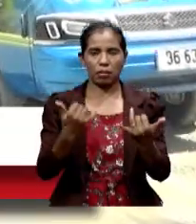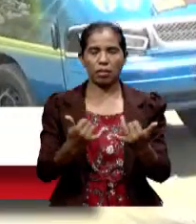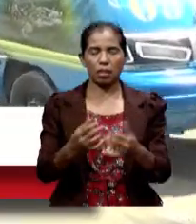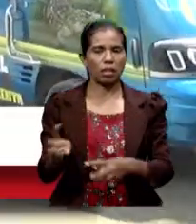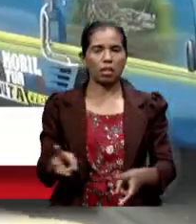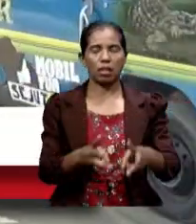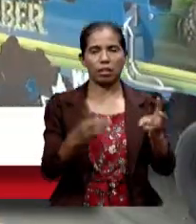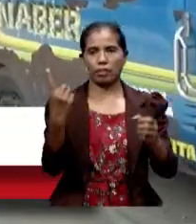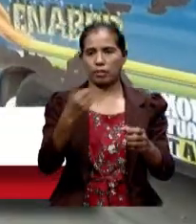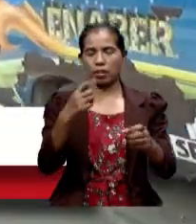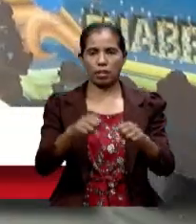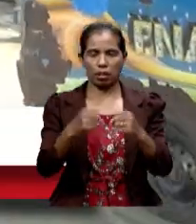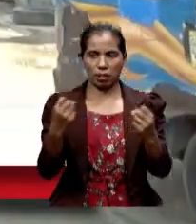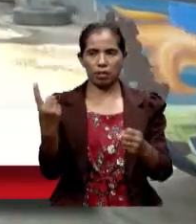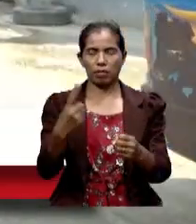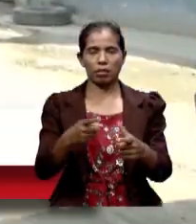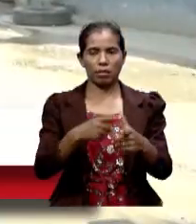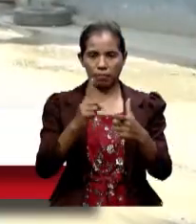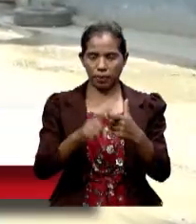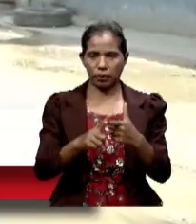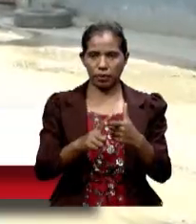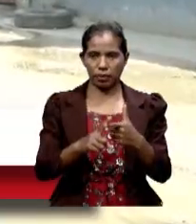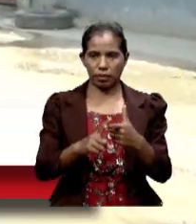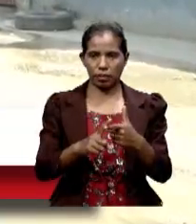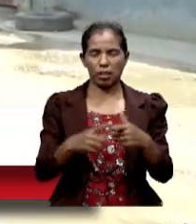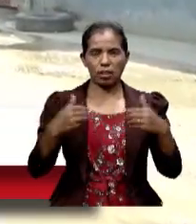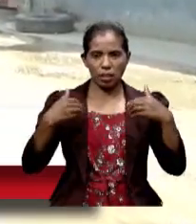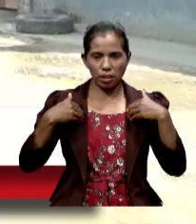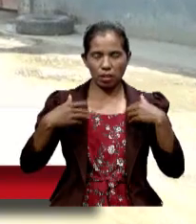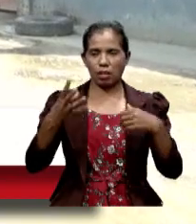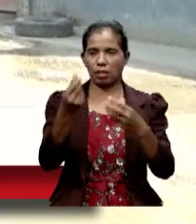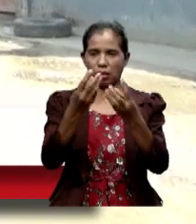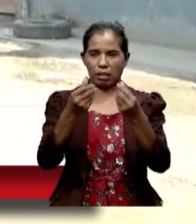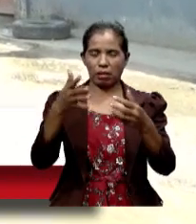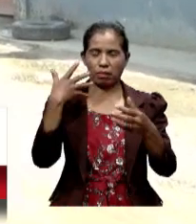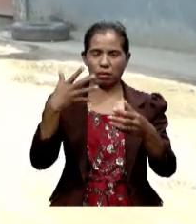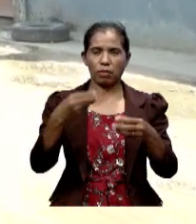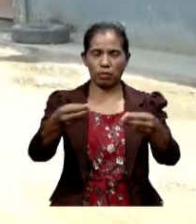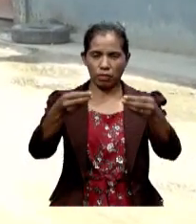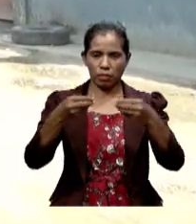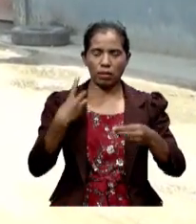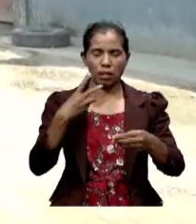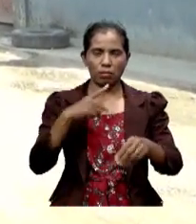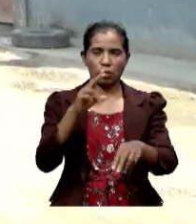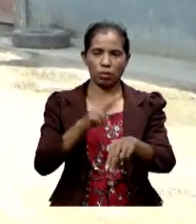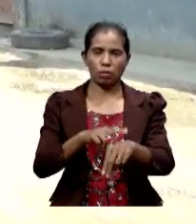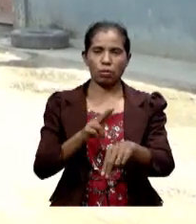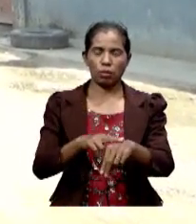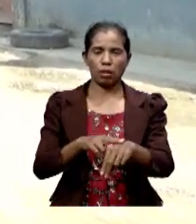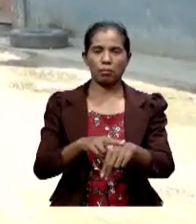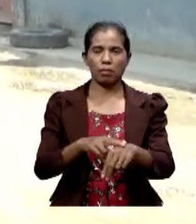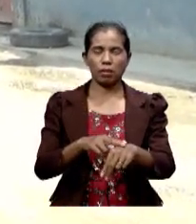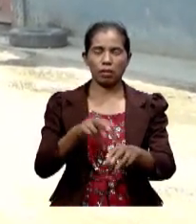saya ansane depois daerah monster depois daerah ini ne impact mak kami lorong turun ini kami